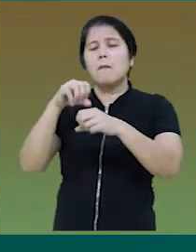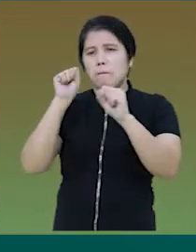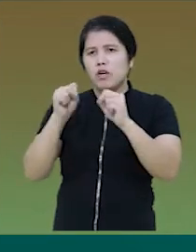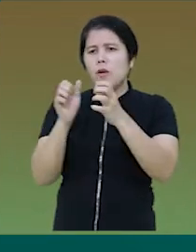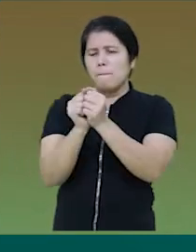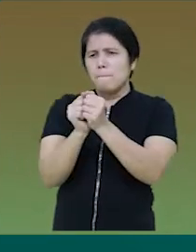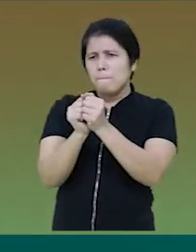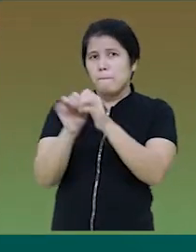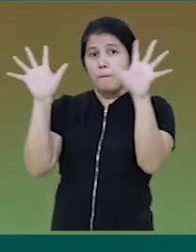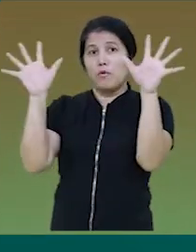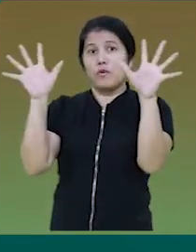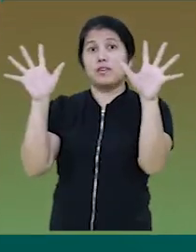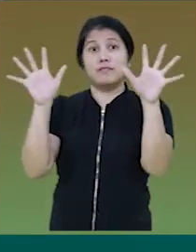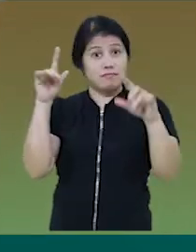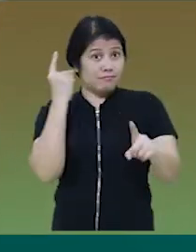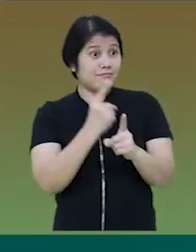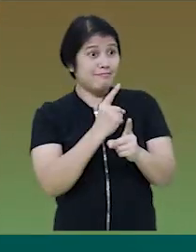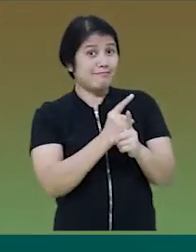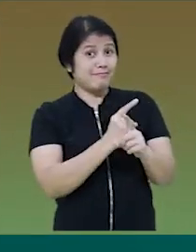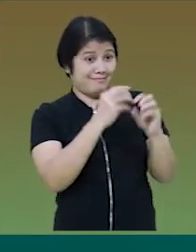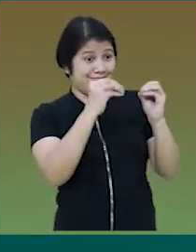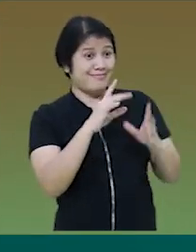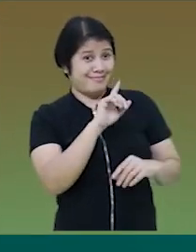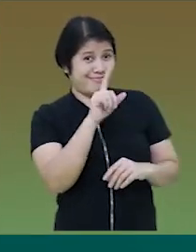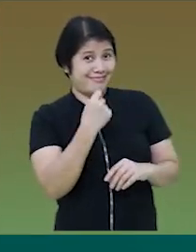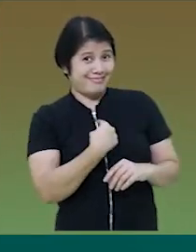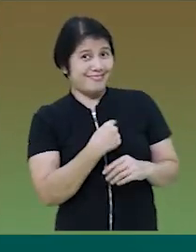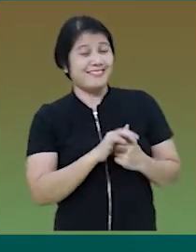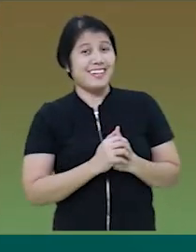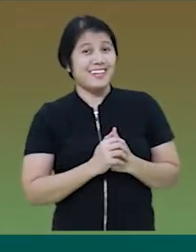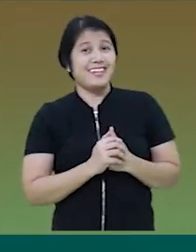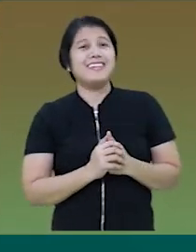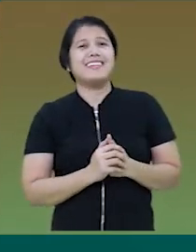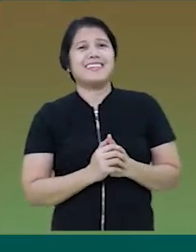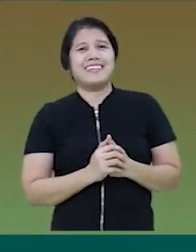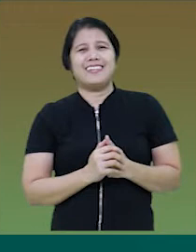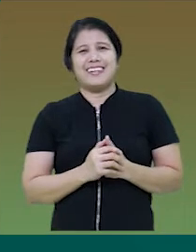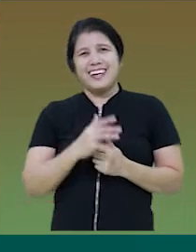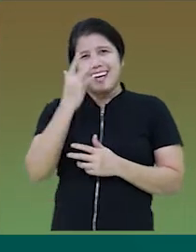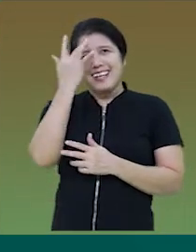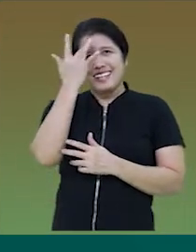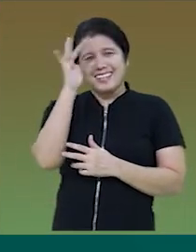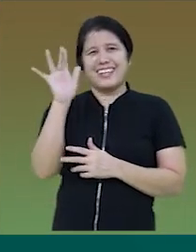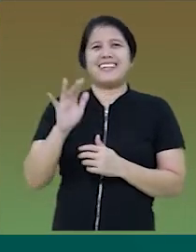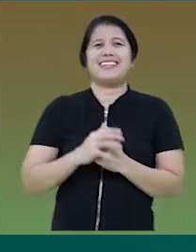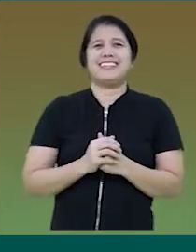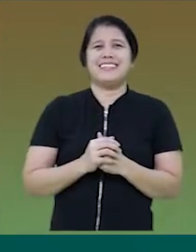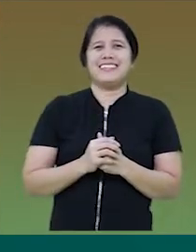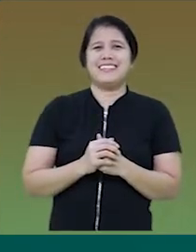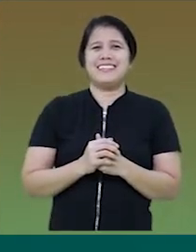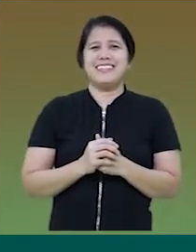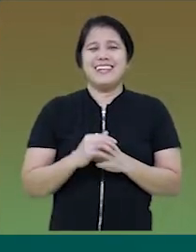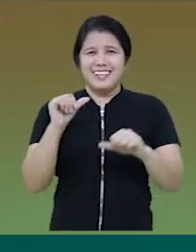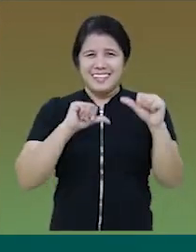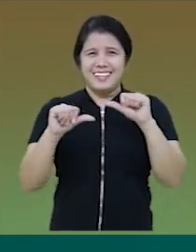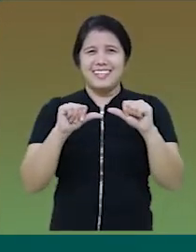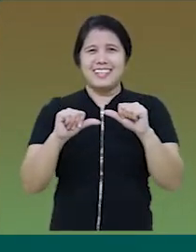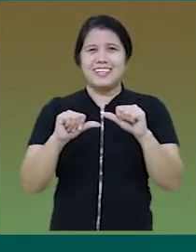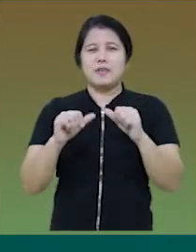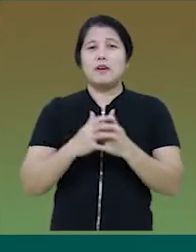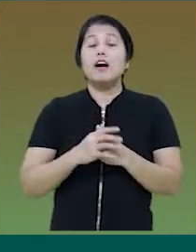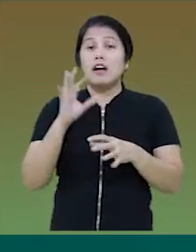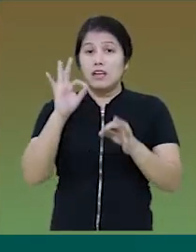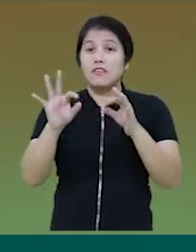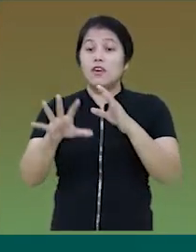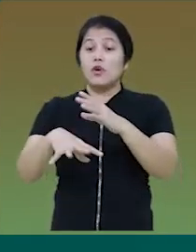nito, puputok po ang balloon. Tama po ba ako, teacher? Saigaling siya at Shen. Kapag nakalabas na ang gas